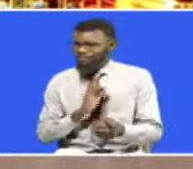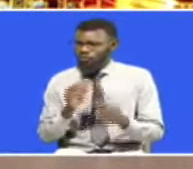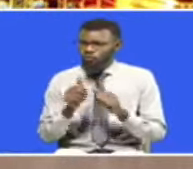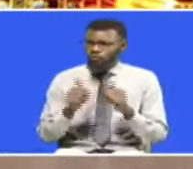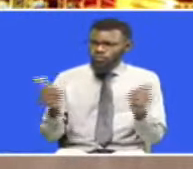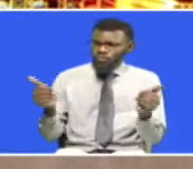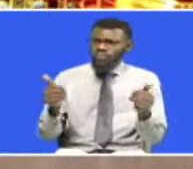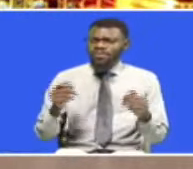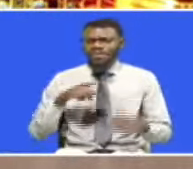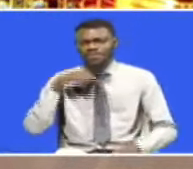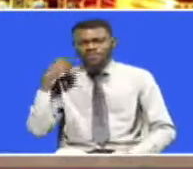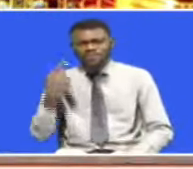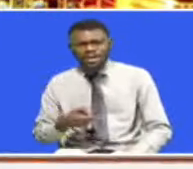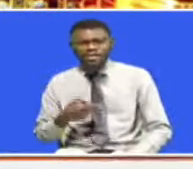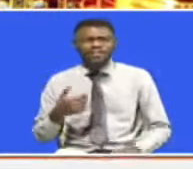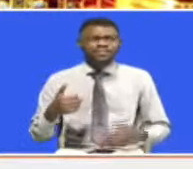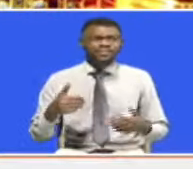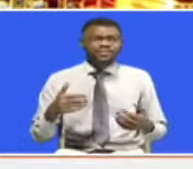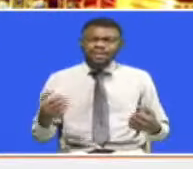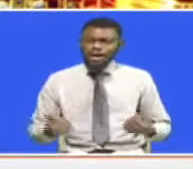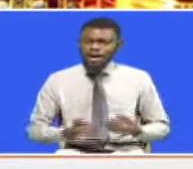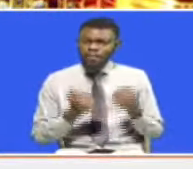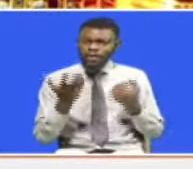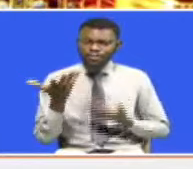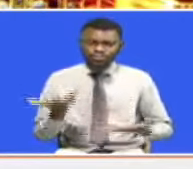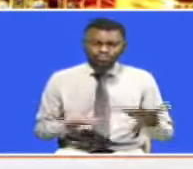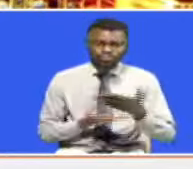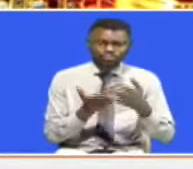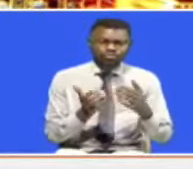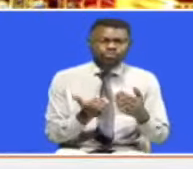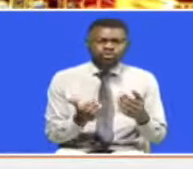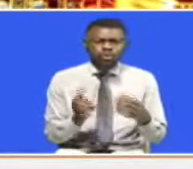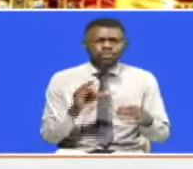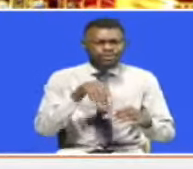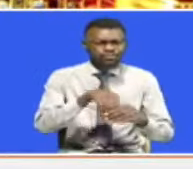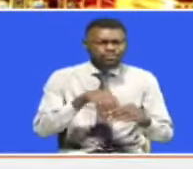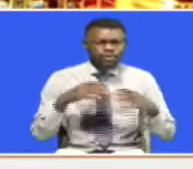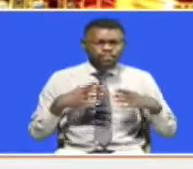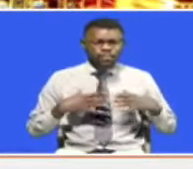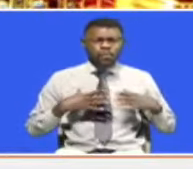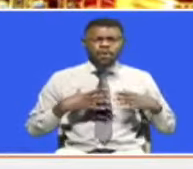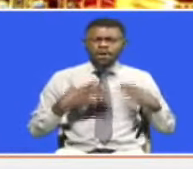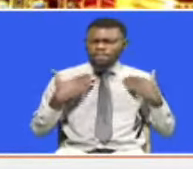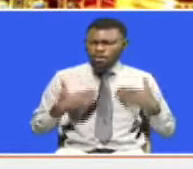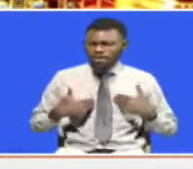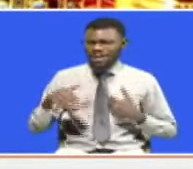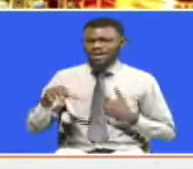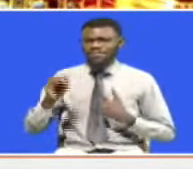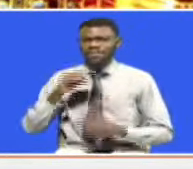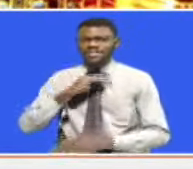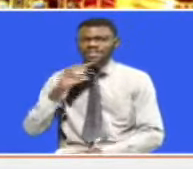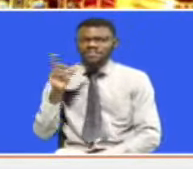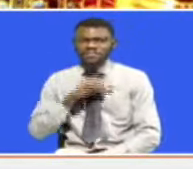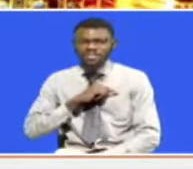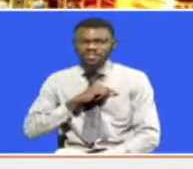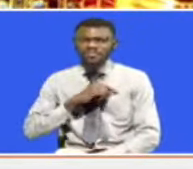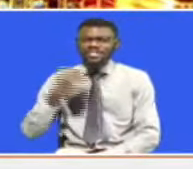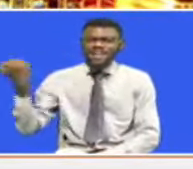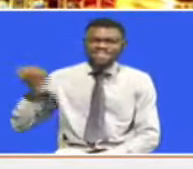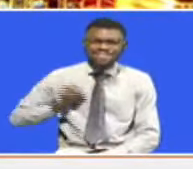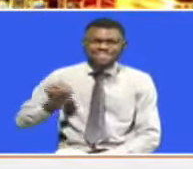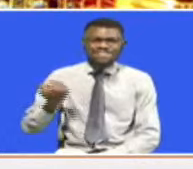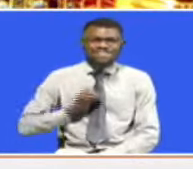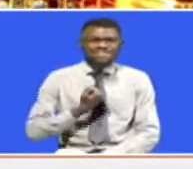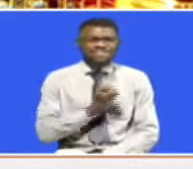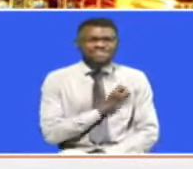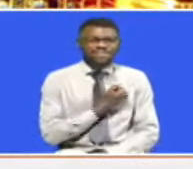na mcheshi kila alipotangamana na watu. Alipatikana amefariki huku mwili wake ukiwa na alama za kudungwa